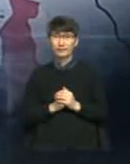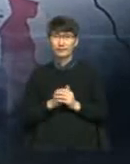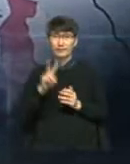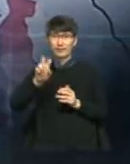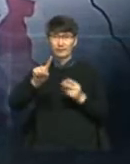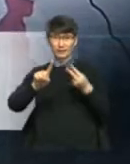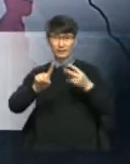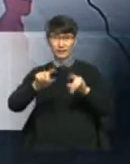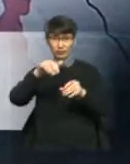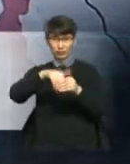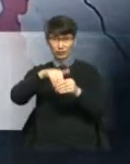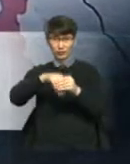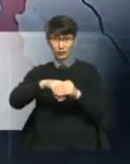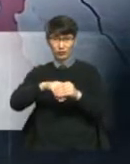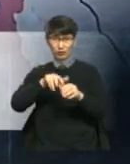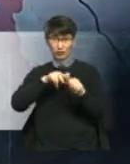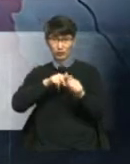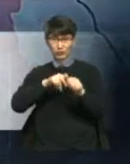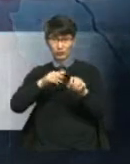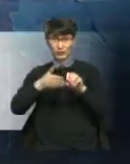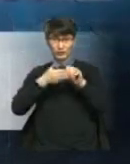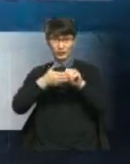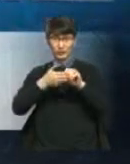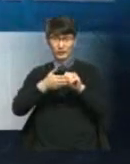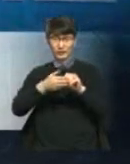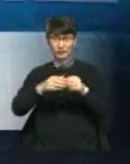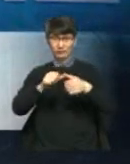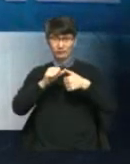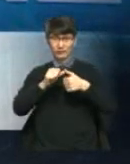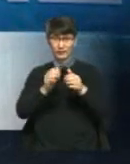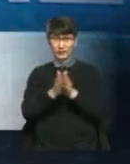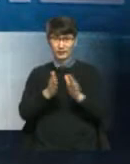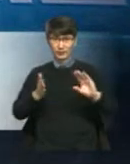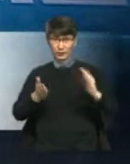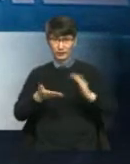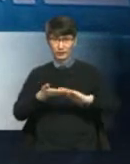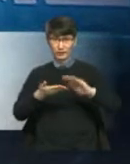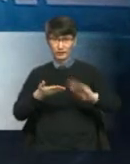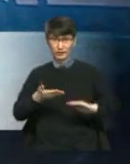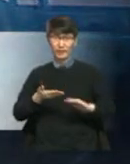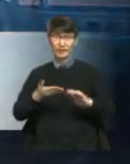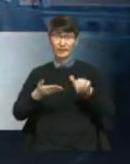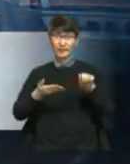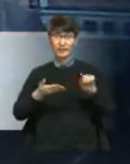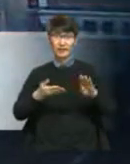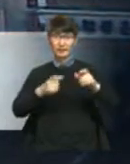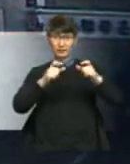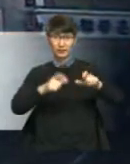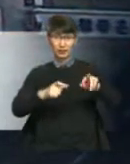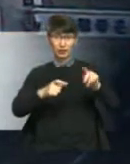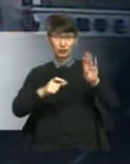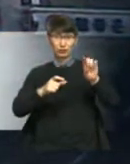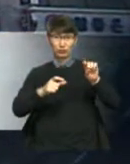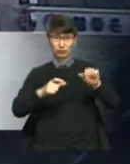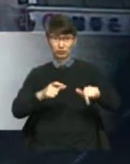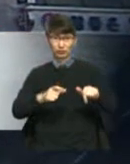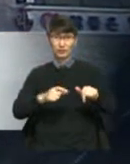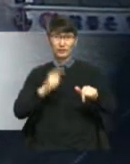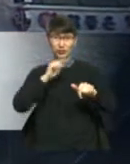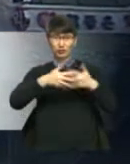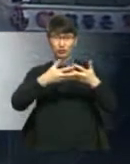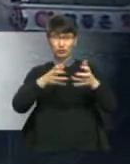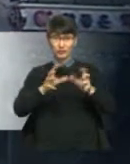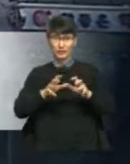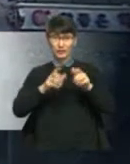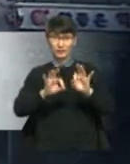21대 총선이 후보 등록을 시작으로 본격적인 선거전에 돌입했습니다 성북 갑 선거구에 선 더불어 민주당 최종